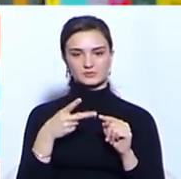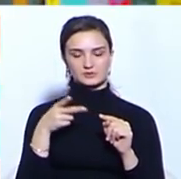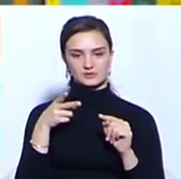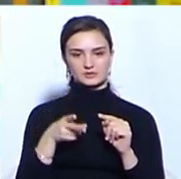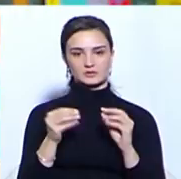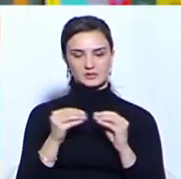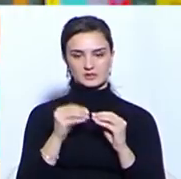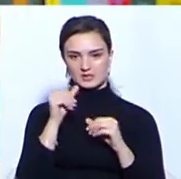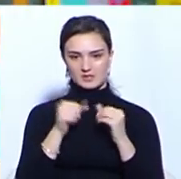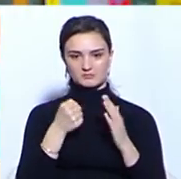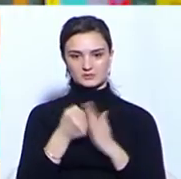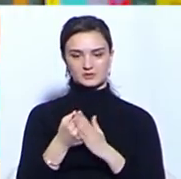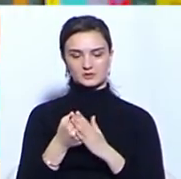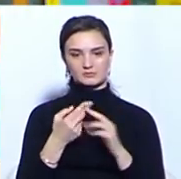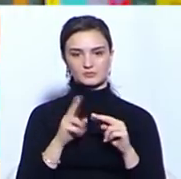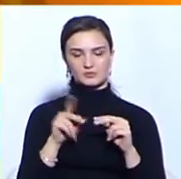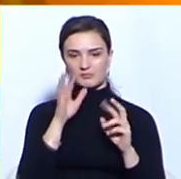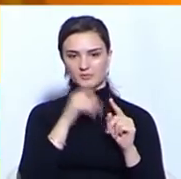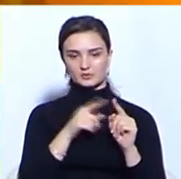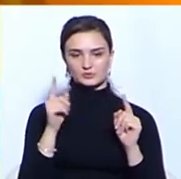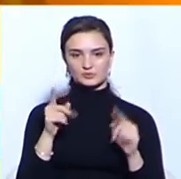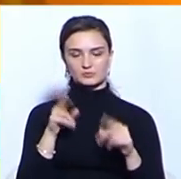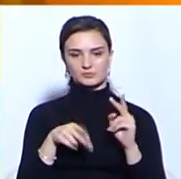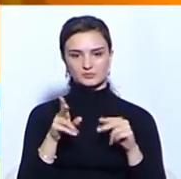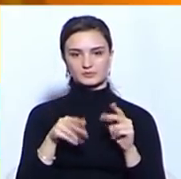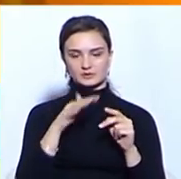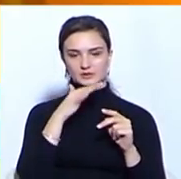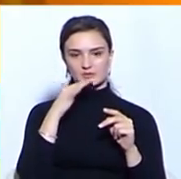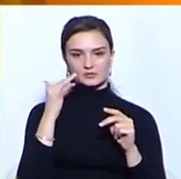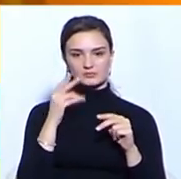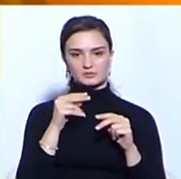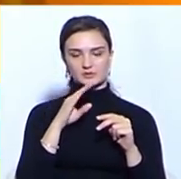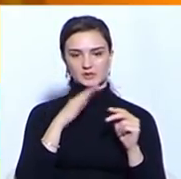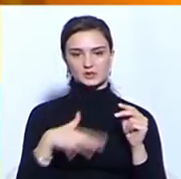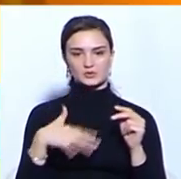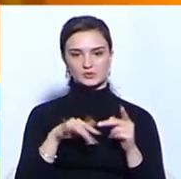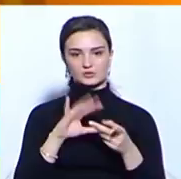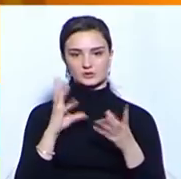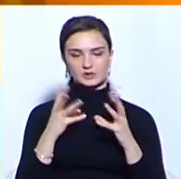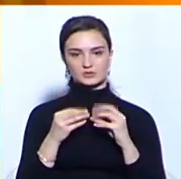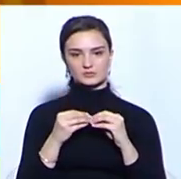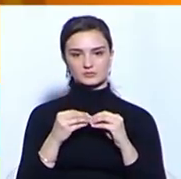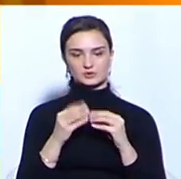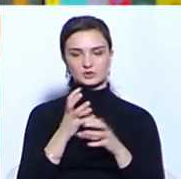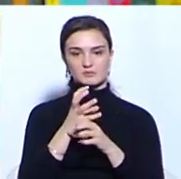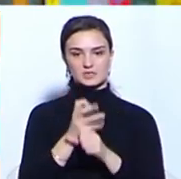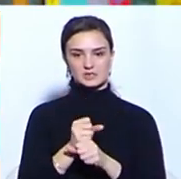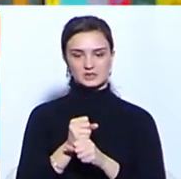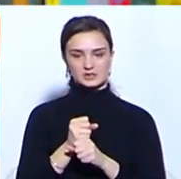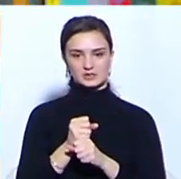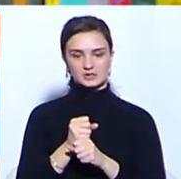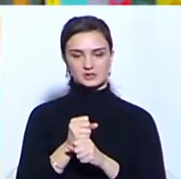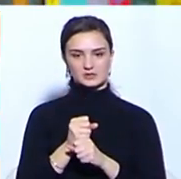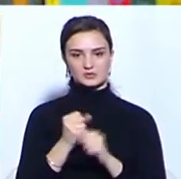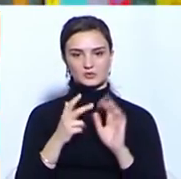წლამდე პერიოდი. იმიტომ რომ ამ პერიოდში ოპერაციების რაოდენობა გინეკოლოგიაში საერთო მასშტაბით შემცირდა